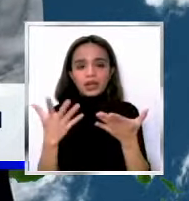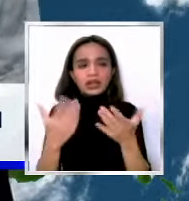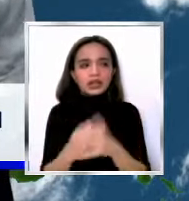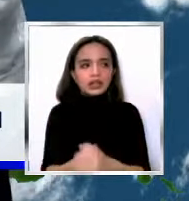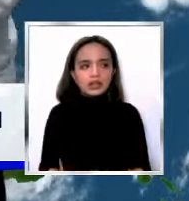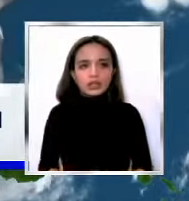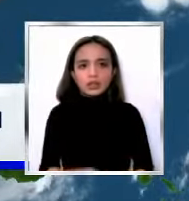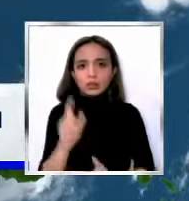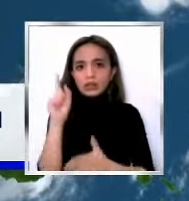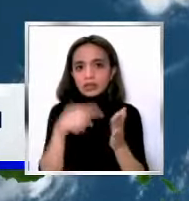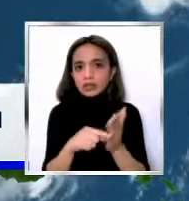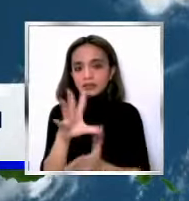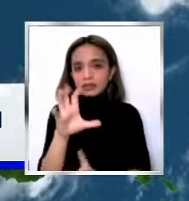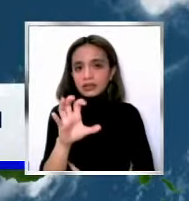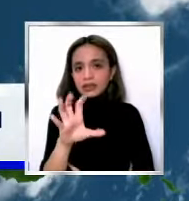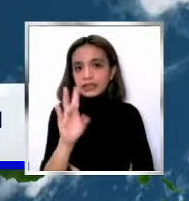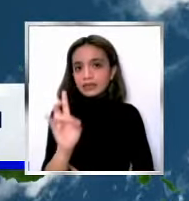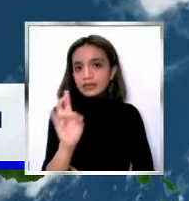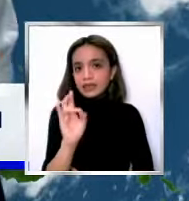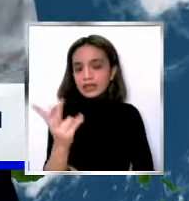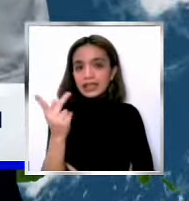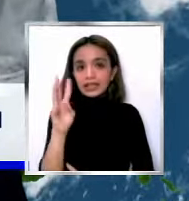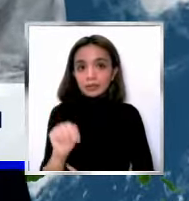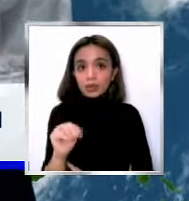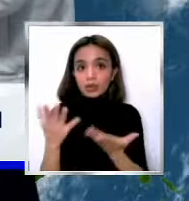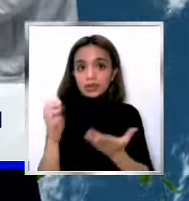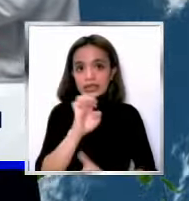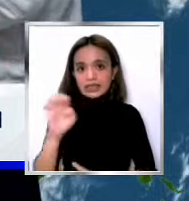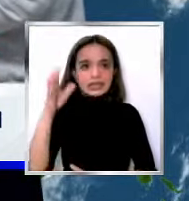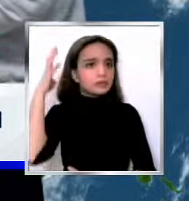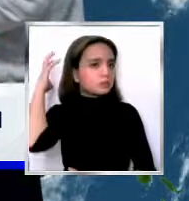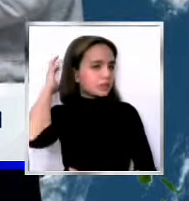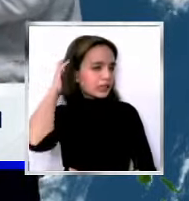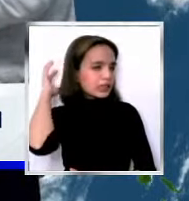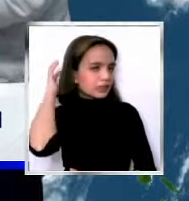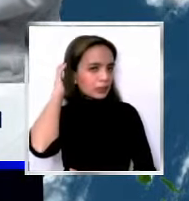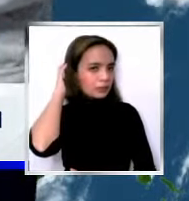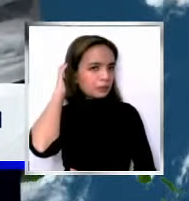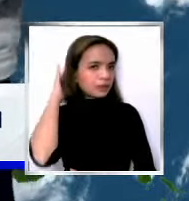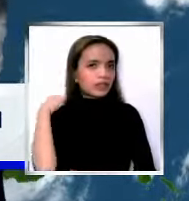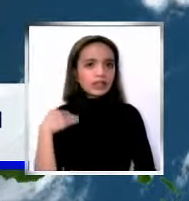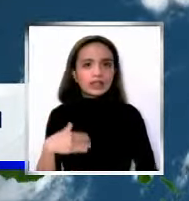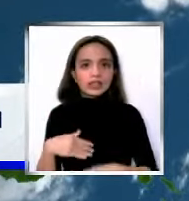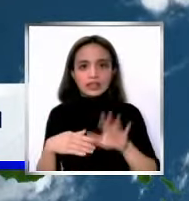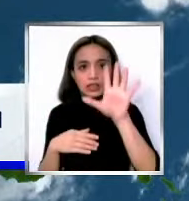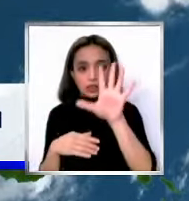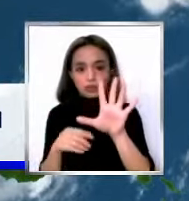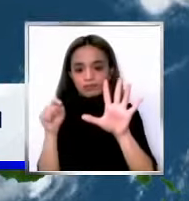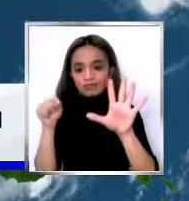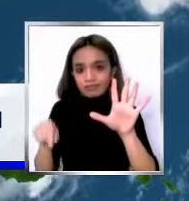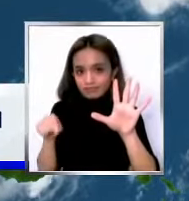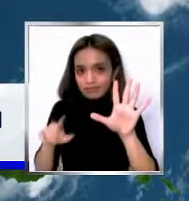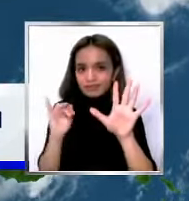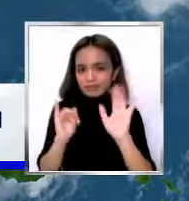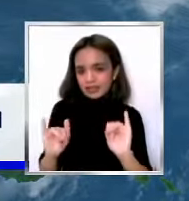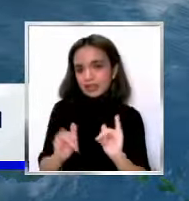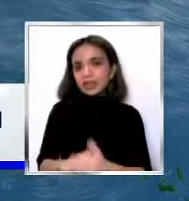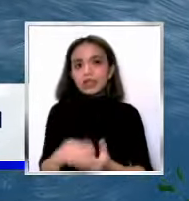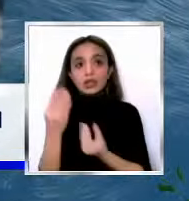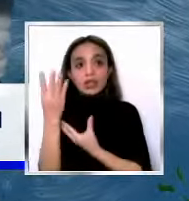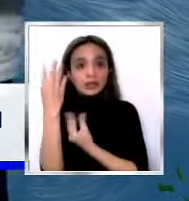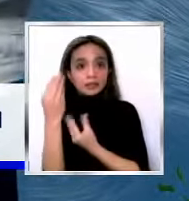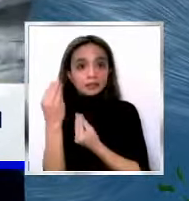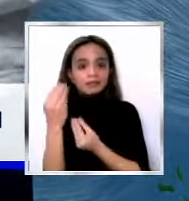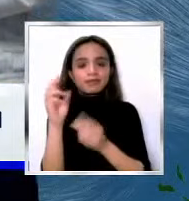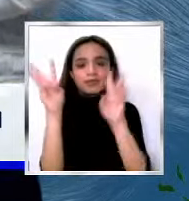1,570 kilometers east of Mindanao, nasa may Pacific Ocean pa yan, mga kapuso. At sa datos ng Metro Weather dito sa